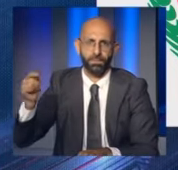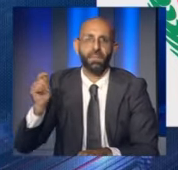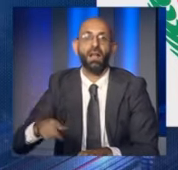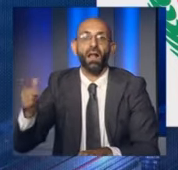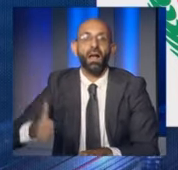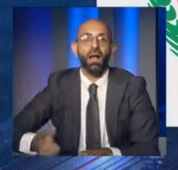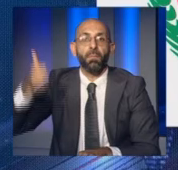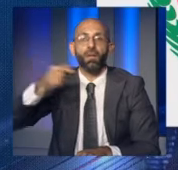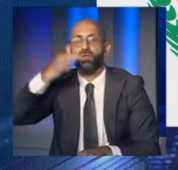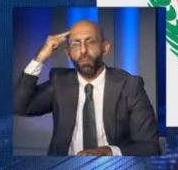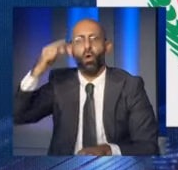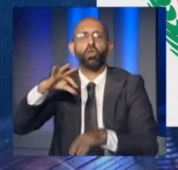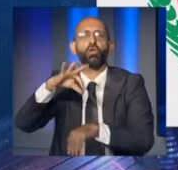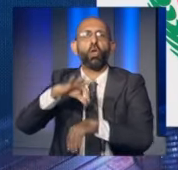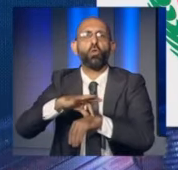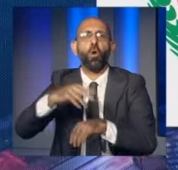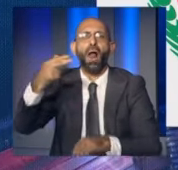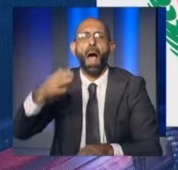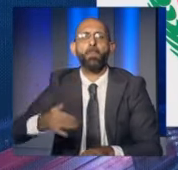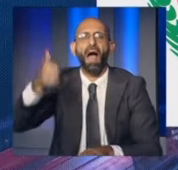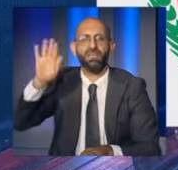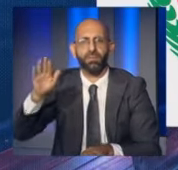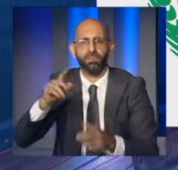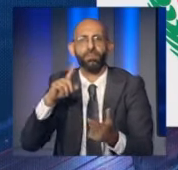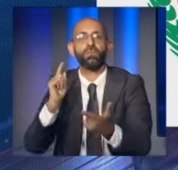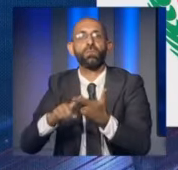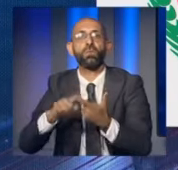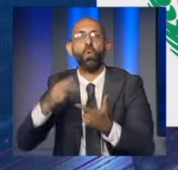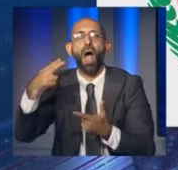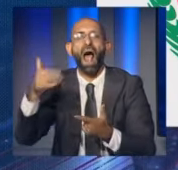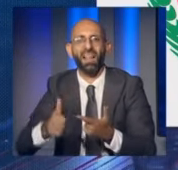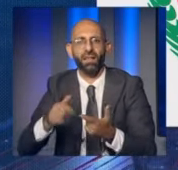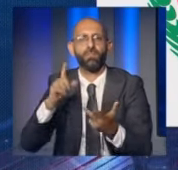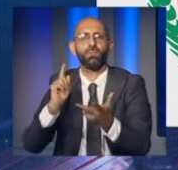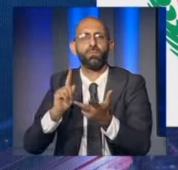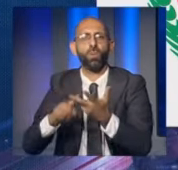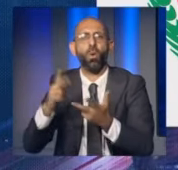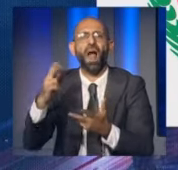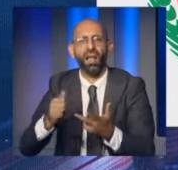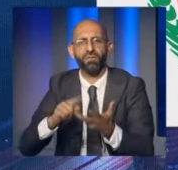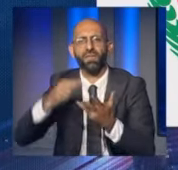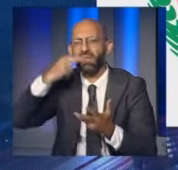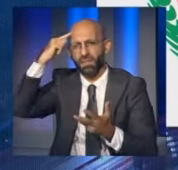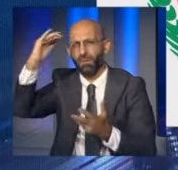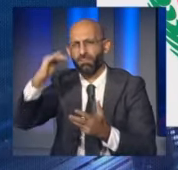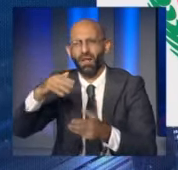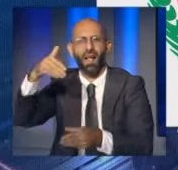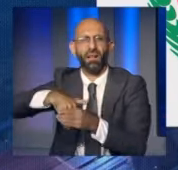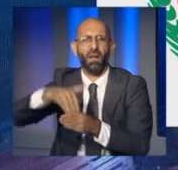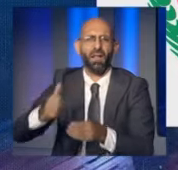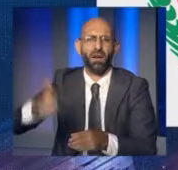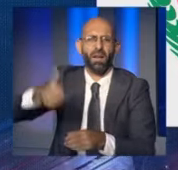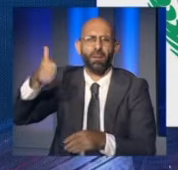الفرز. ولقد فاز كل من الدكتور جعفر فضل عباس وعلي موسى حماني وويليام نبيه معوض ورالف خليل